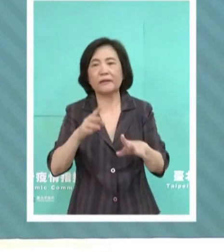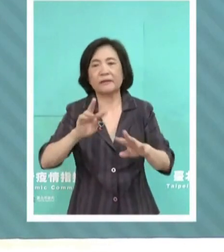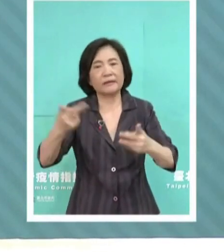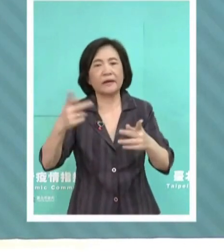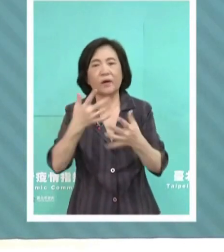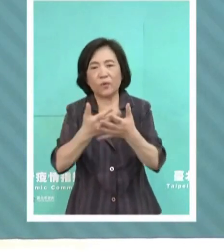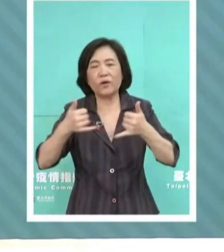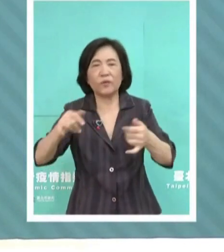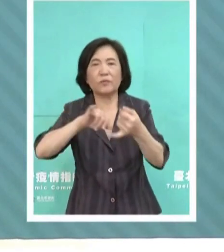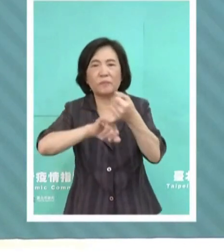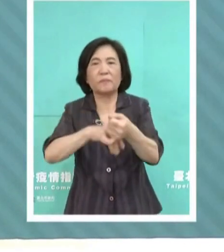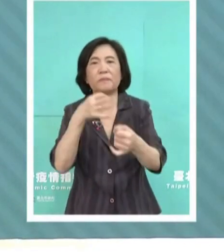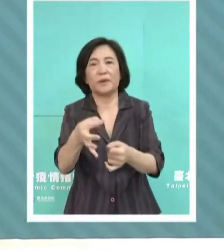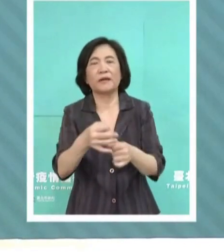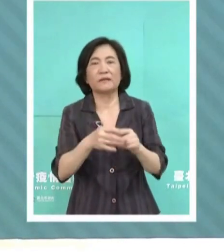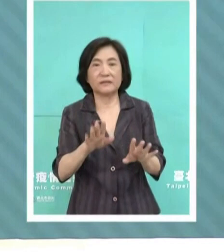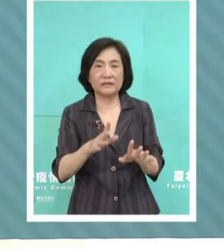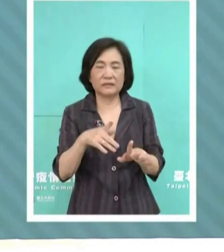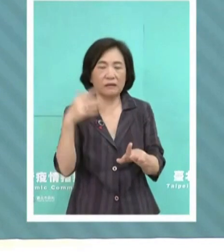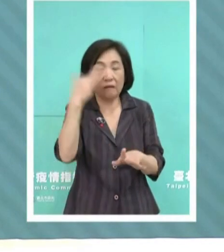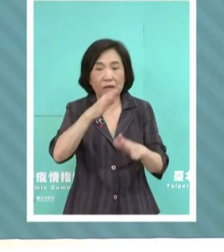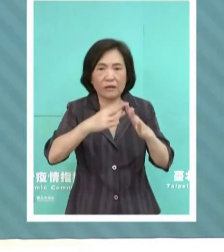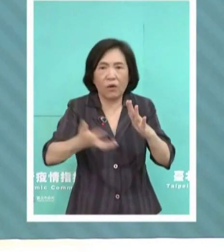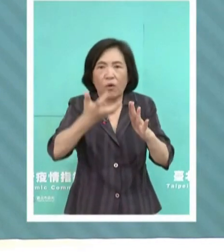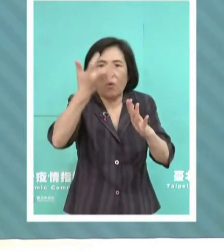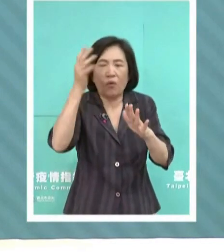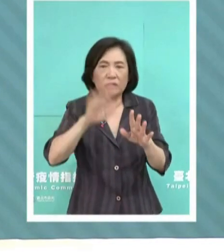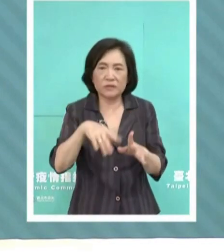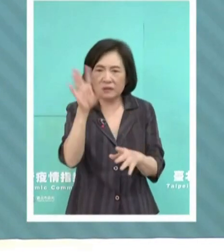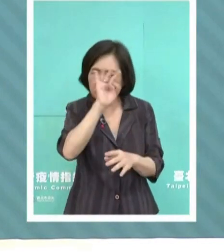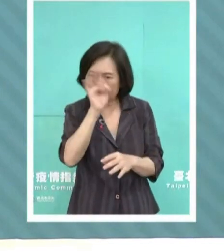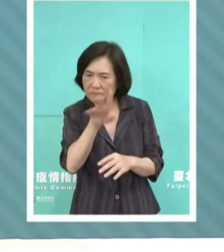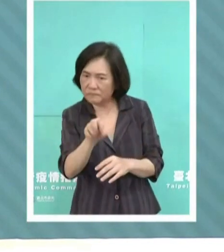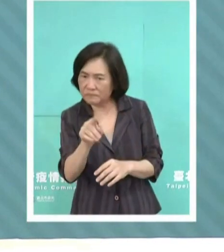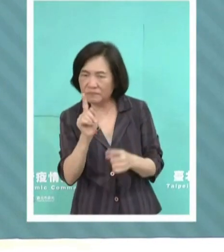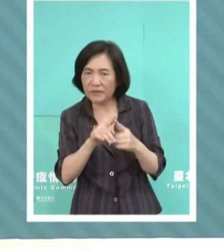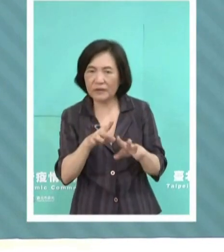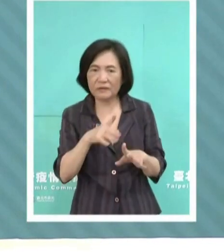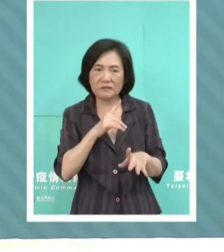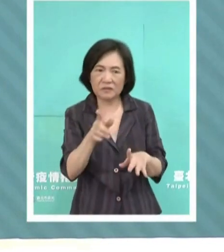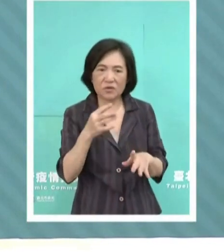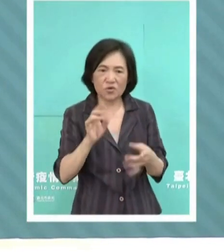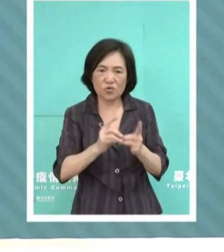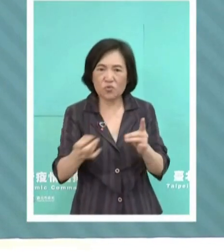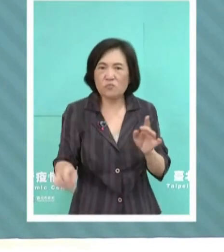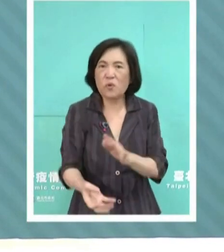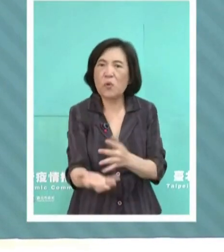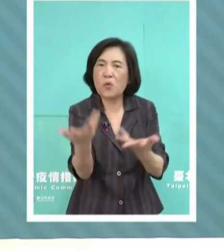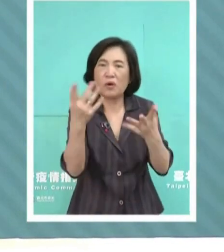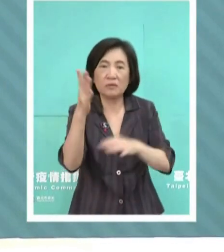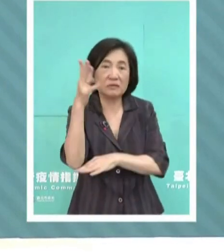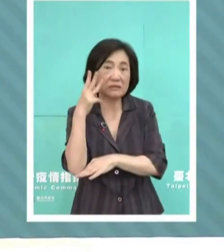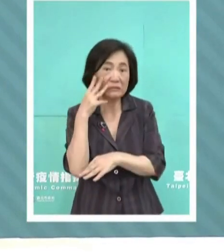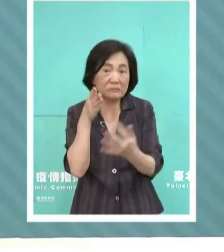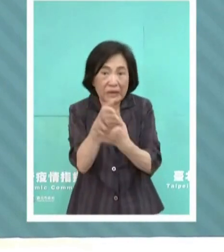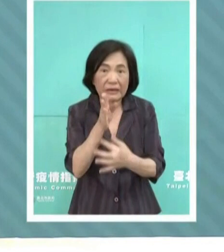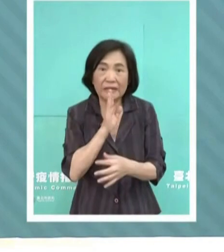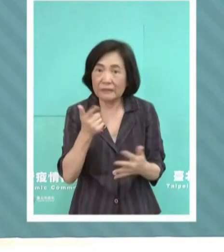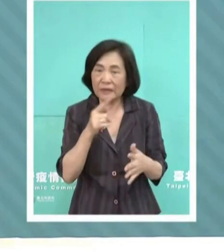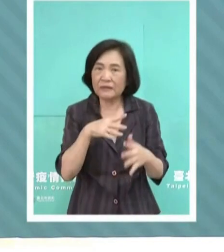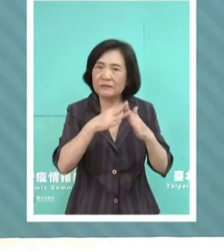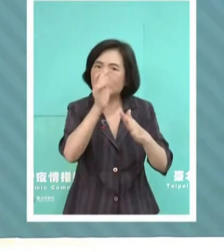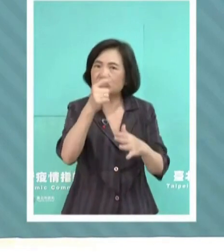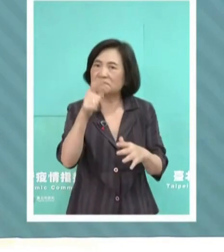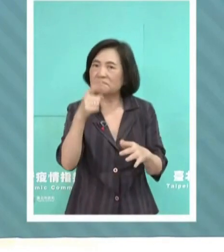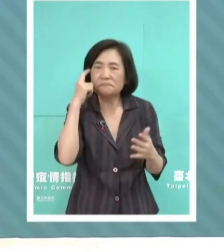午传出火警，请问消防局现在的调查进度如何？是人为纵火吗？但如果是政治因素的话，市长怎么看？